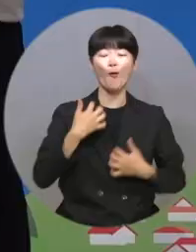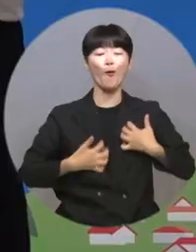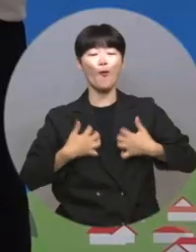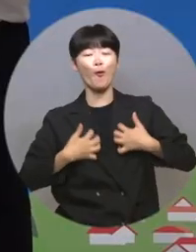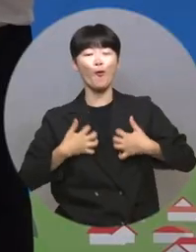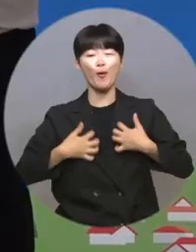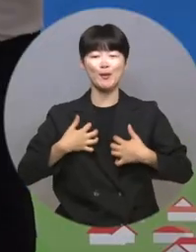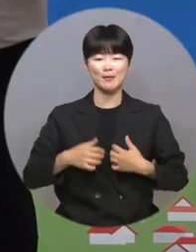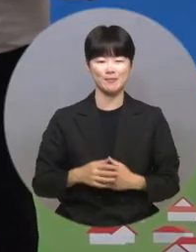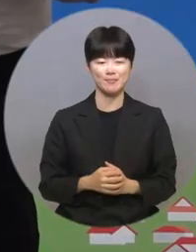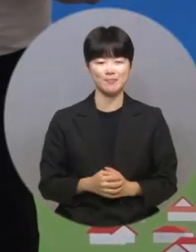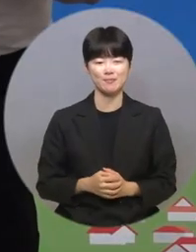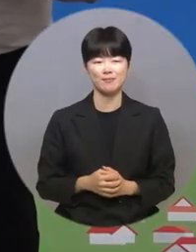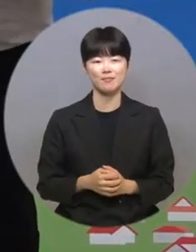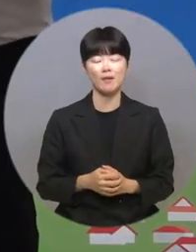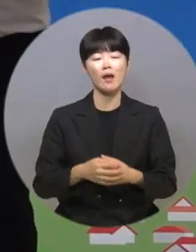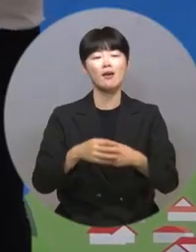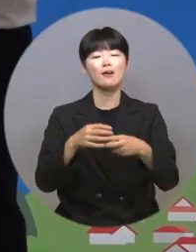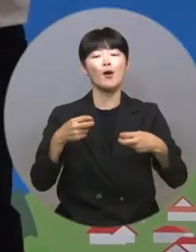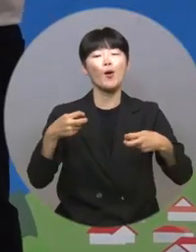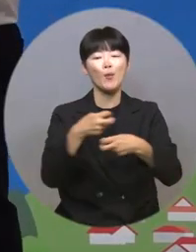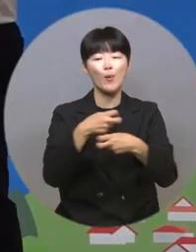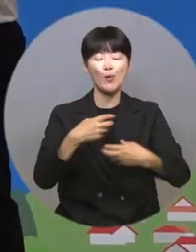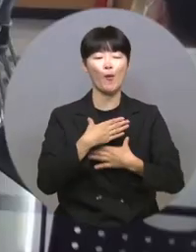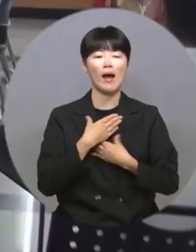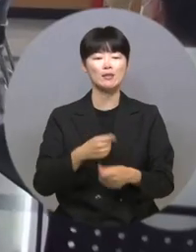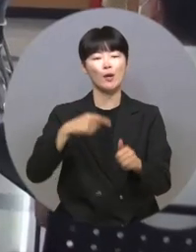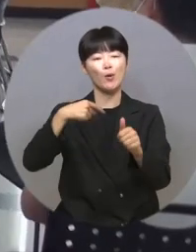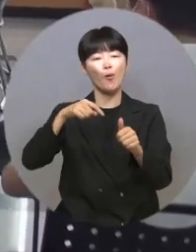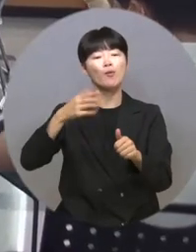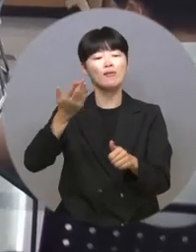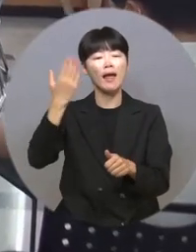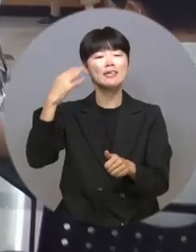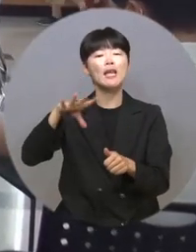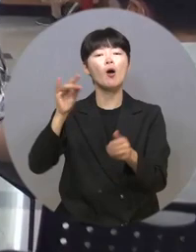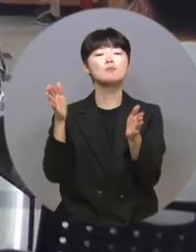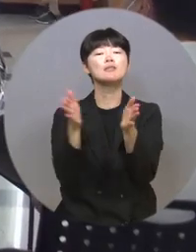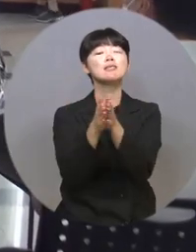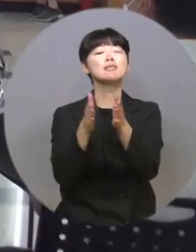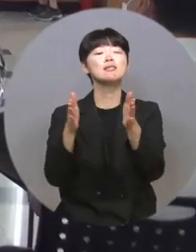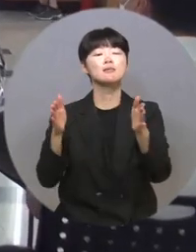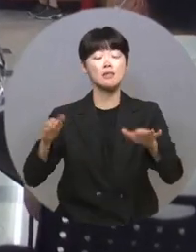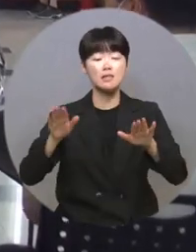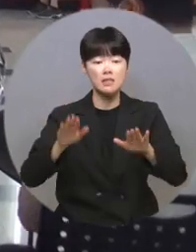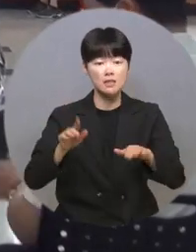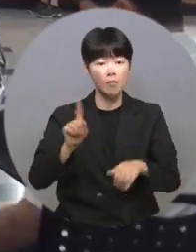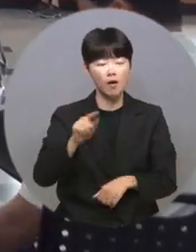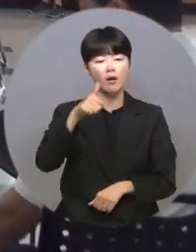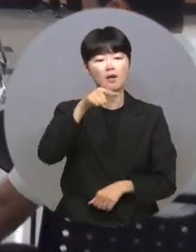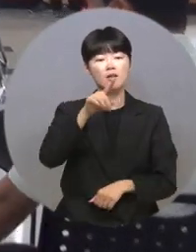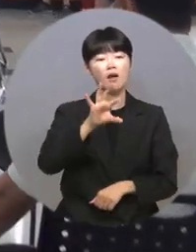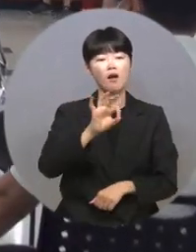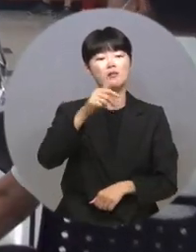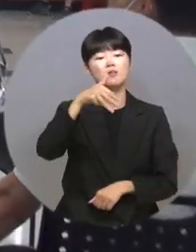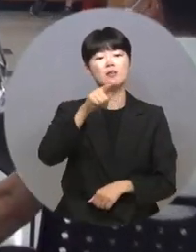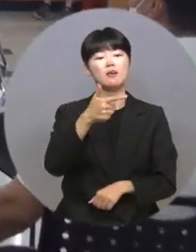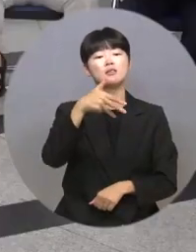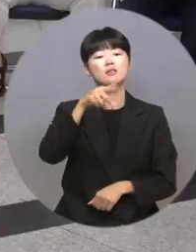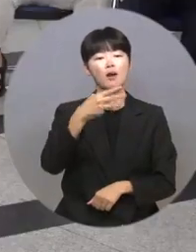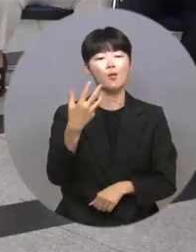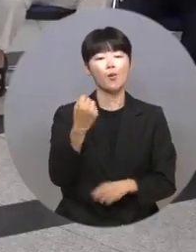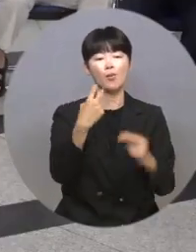느낌이었어요. 교통안전교육으로 시작한 이번 꿈의 학교 주제는 경전철로 돌아보는 소풍길